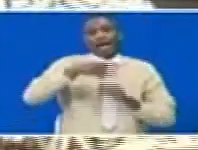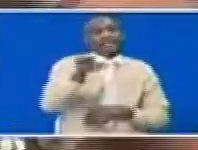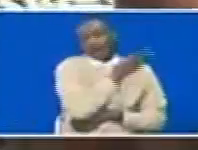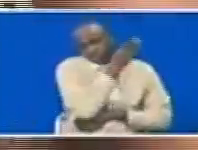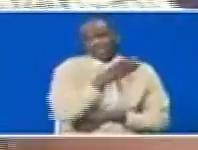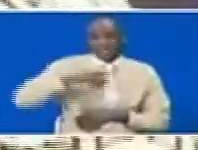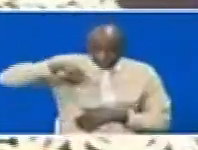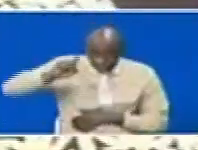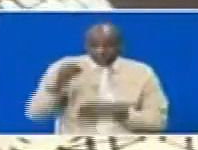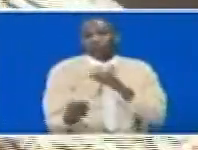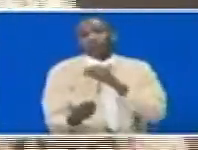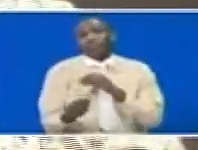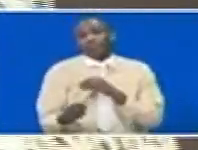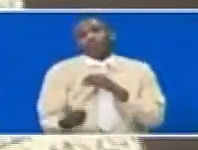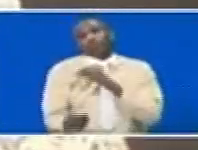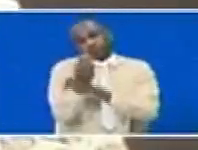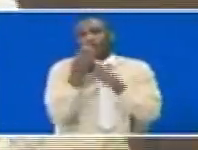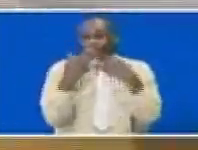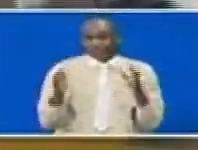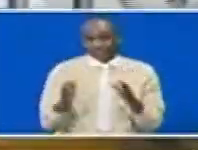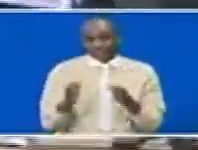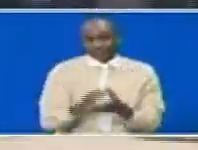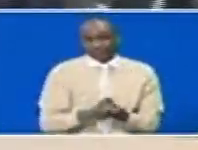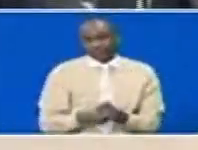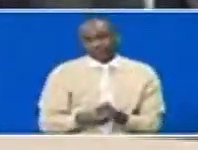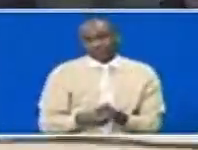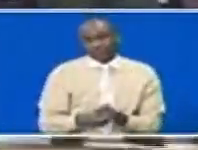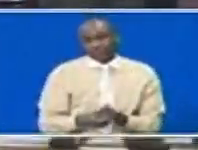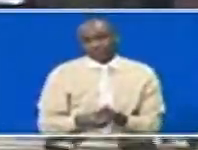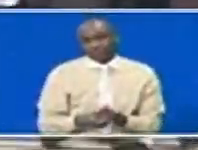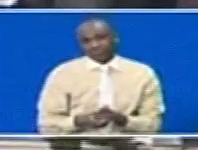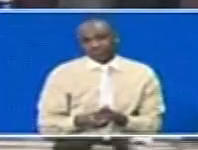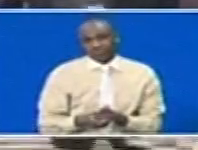sababu amekula nini? Hango, hango.